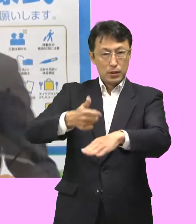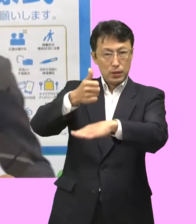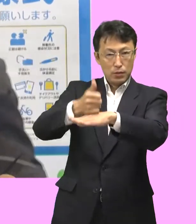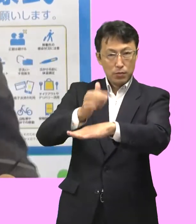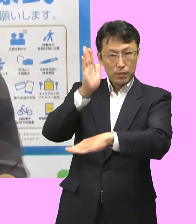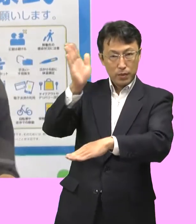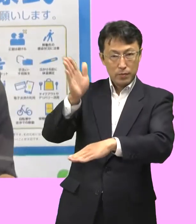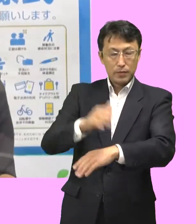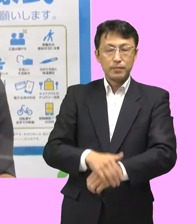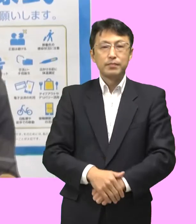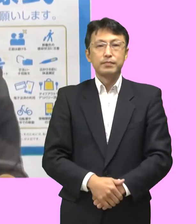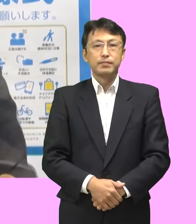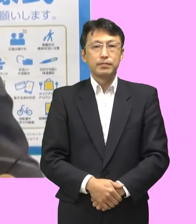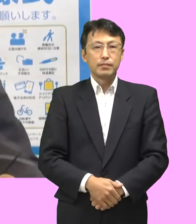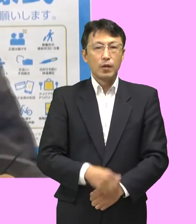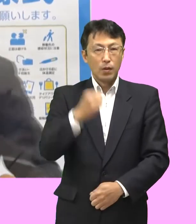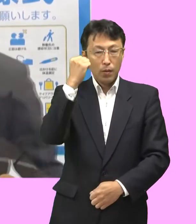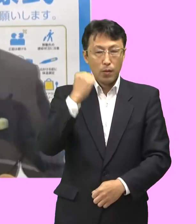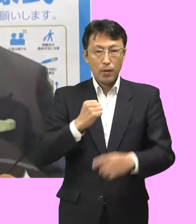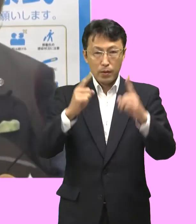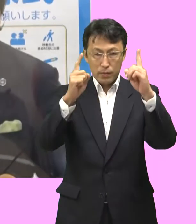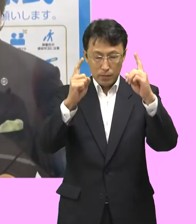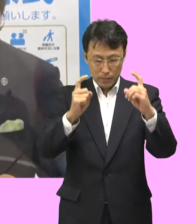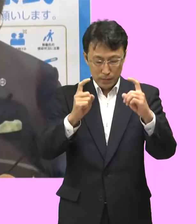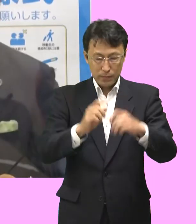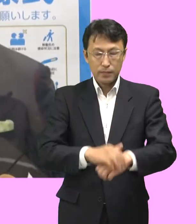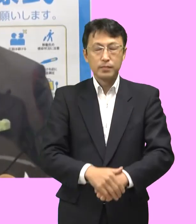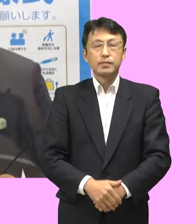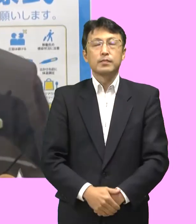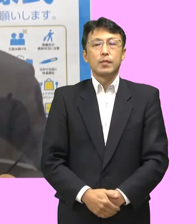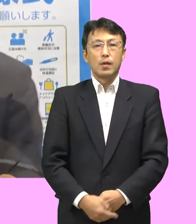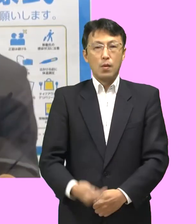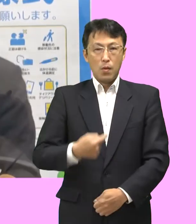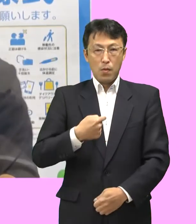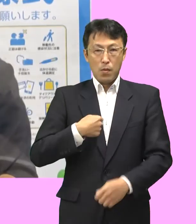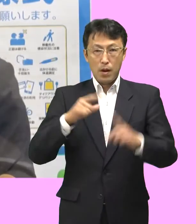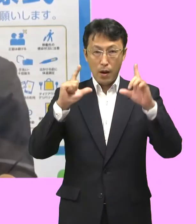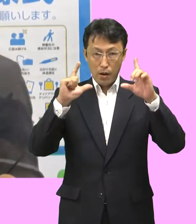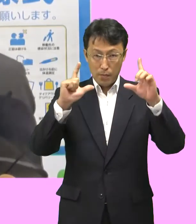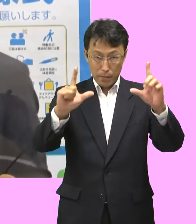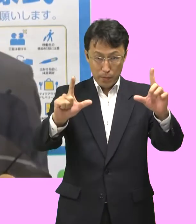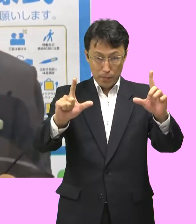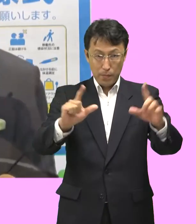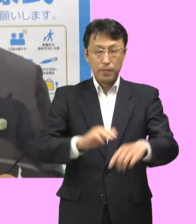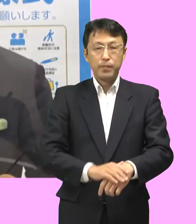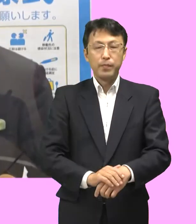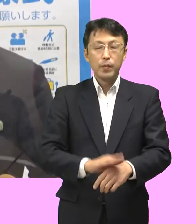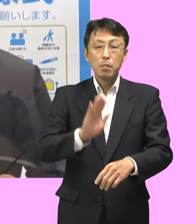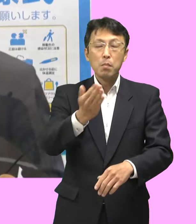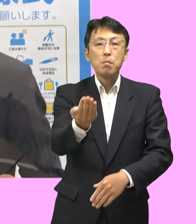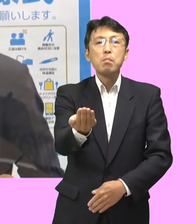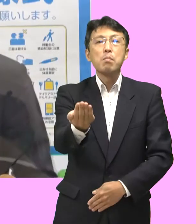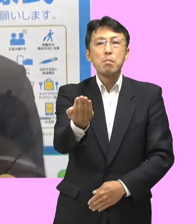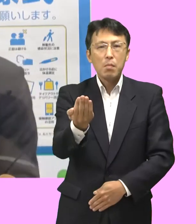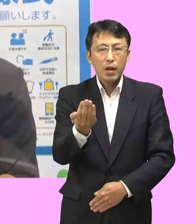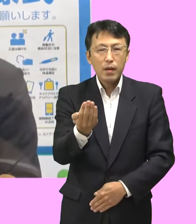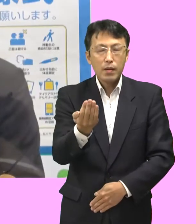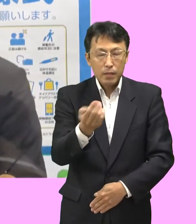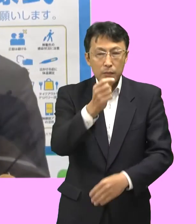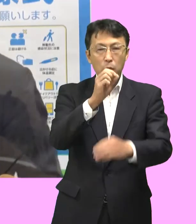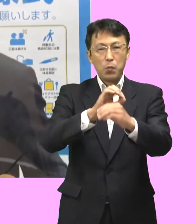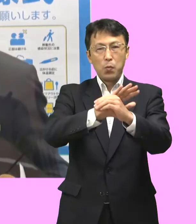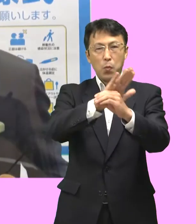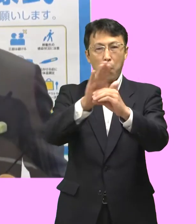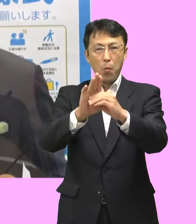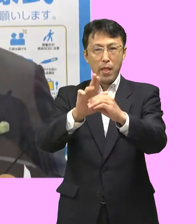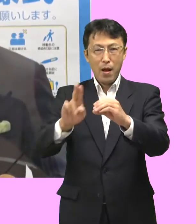します。 おはようございます。私の方から発表させていただきますが、その前にですね、新型コロナウイル